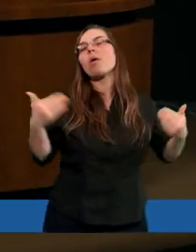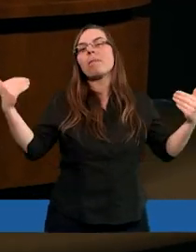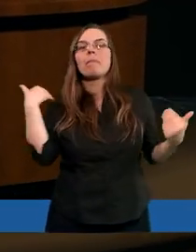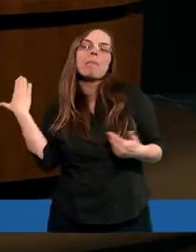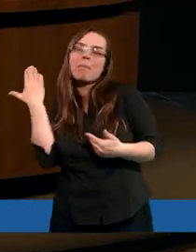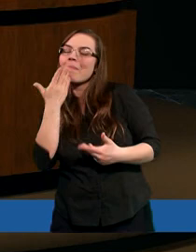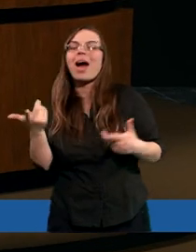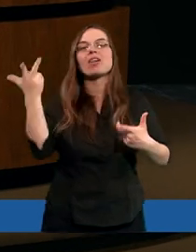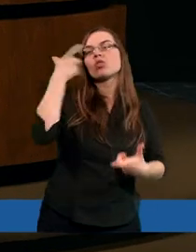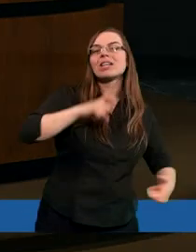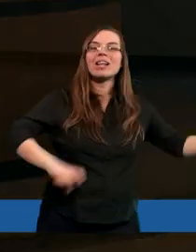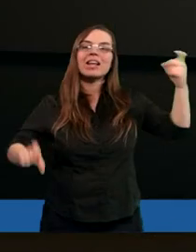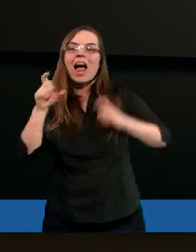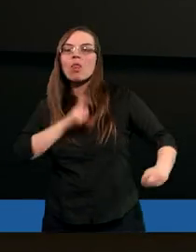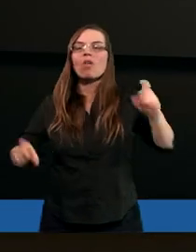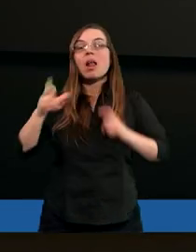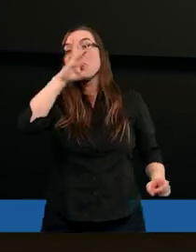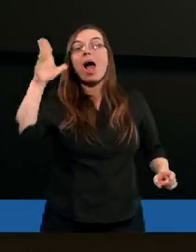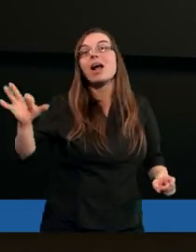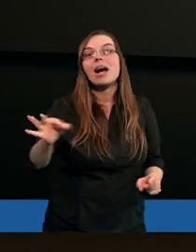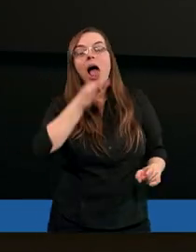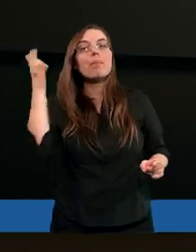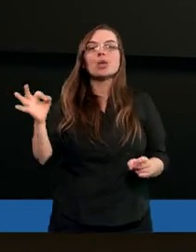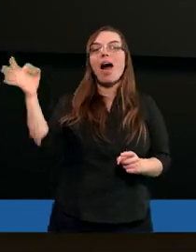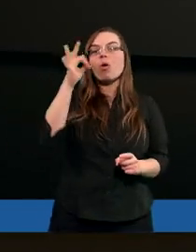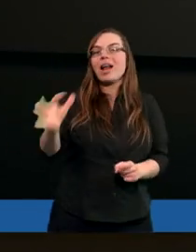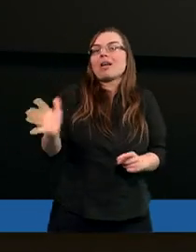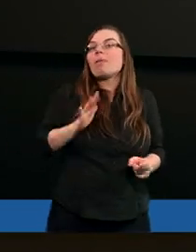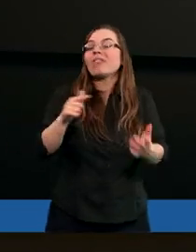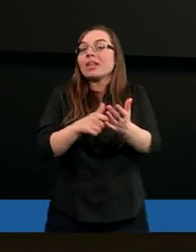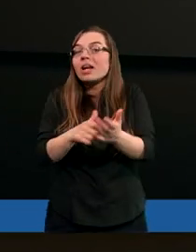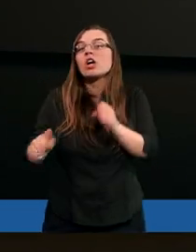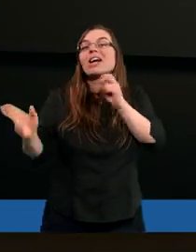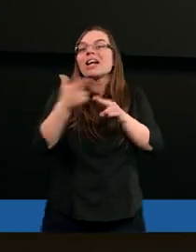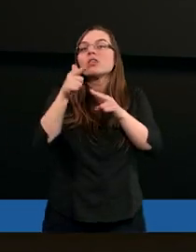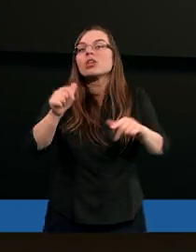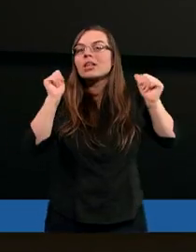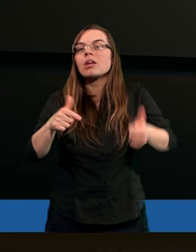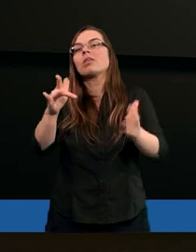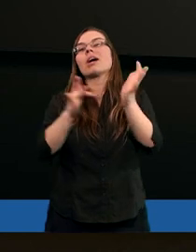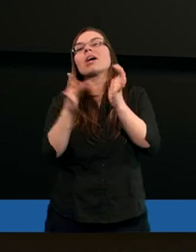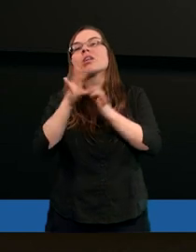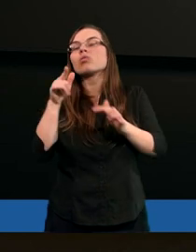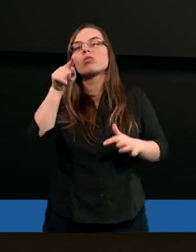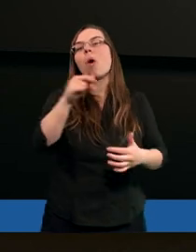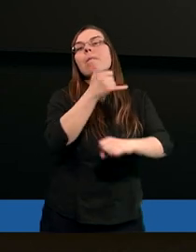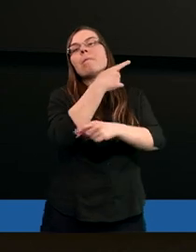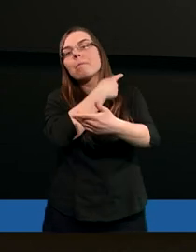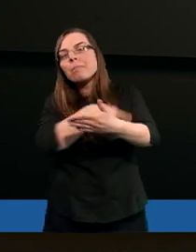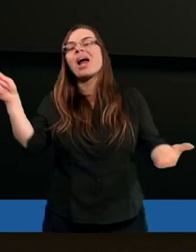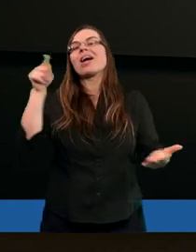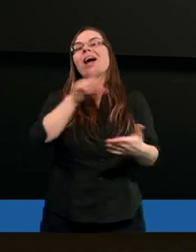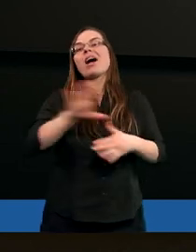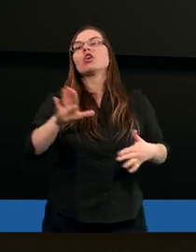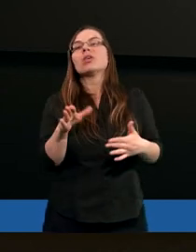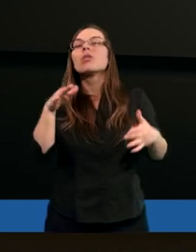bardzo niezadowoleni. Najlepsza okazja była wtedy, aby to się stało, a Chrystus to przekreślił. Tak